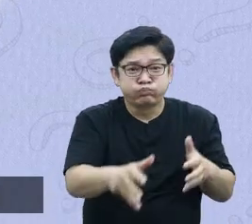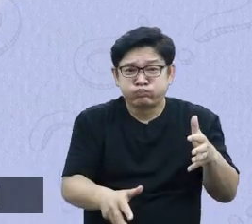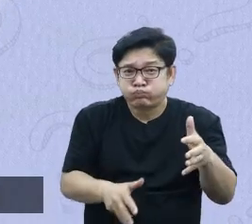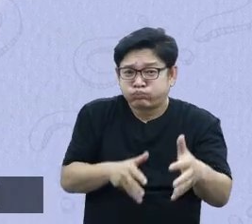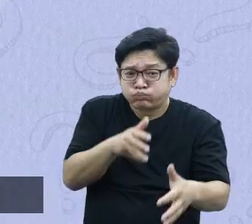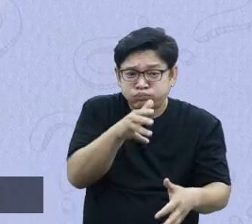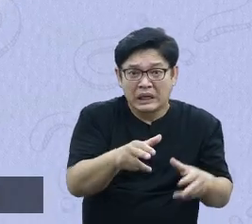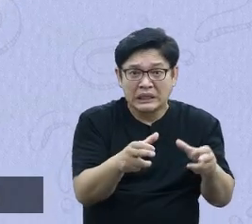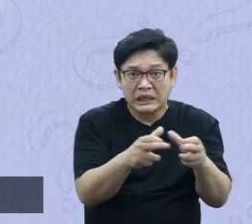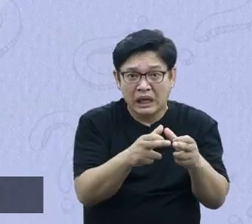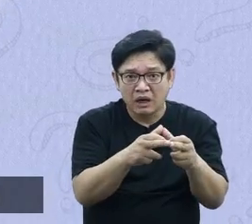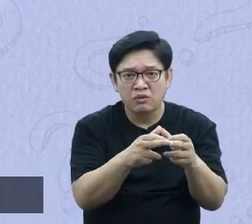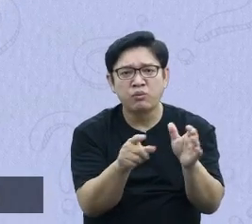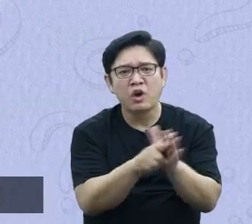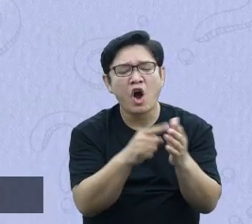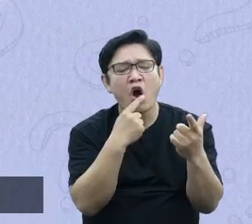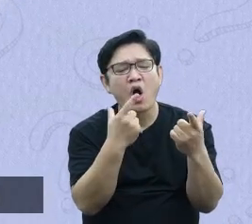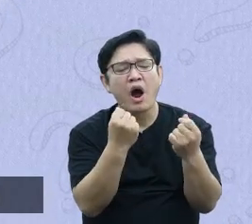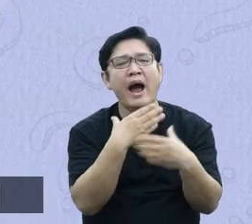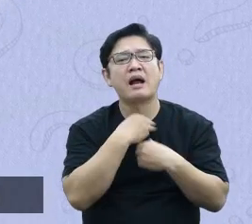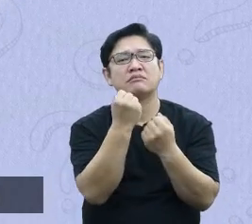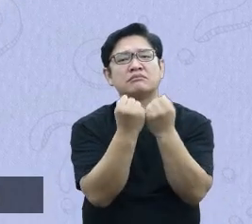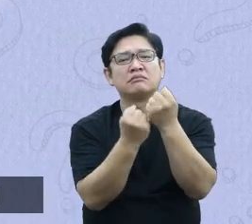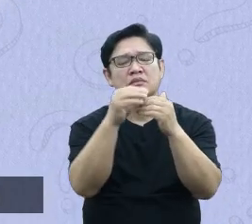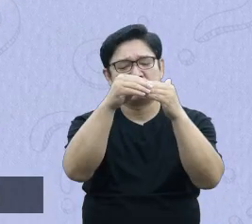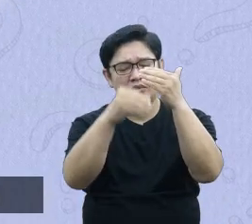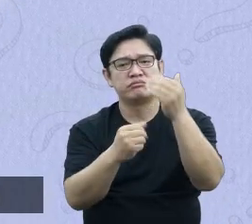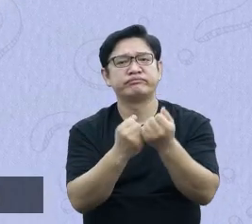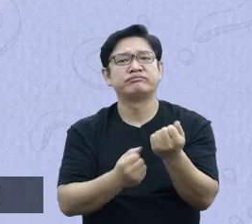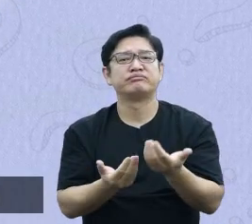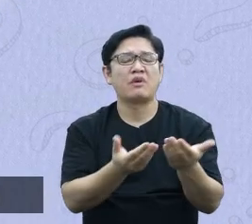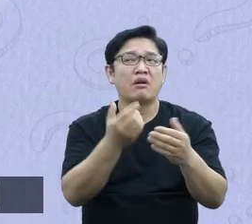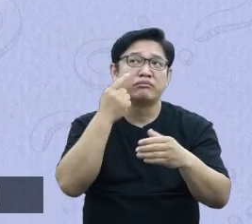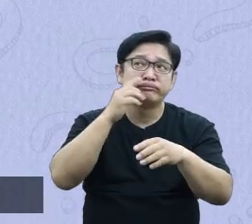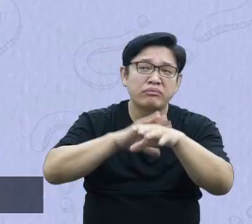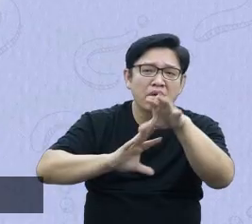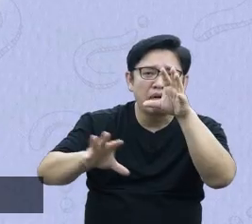의미 이해가 어려운 장애인을 위해 이와 같은 재난안전